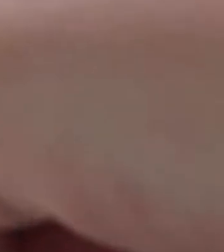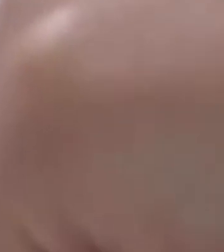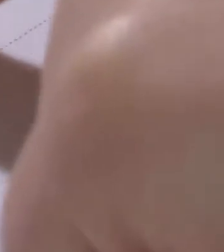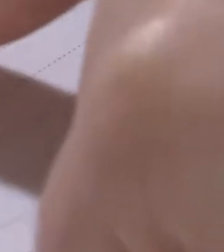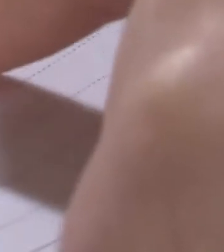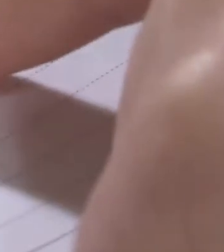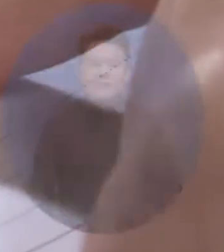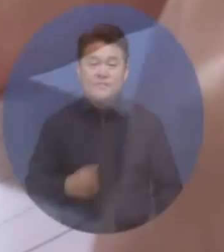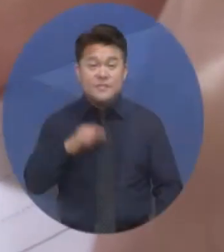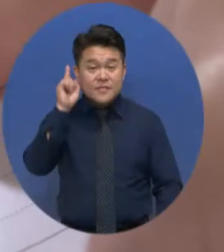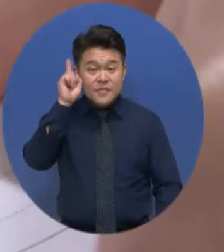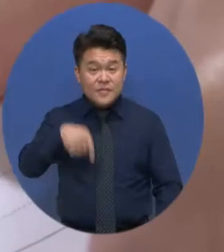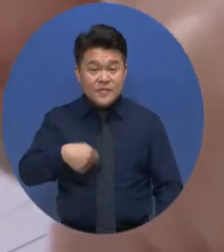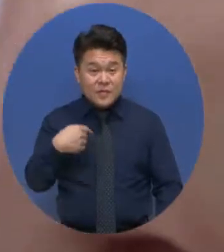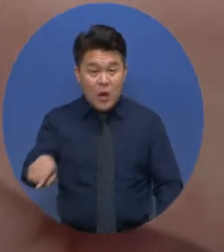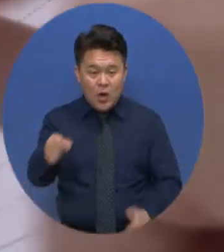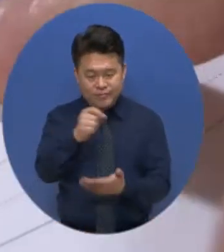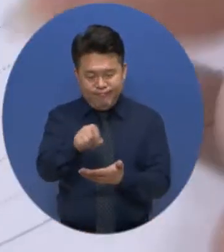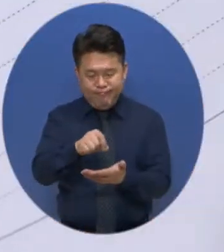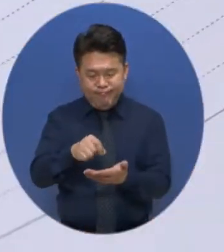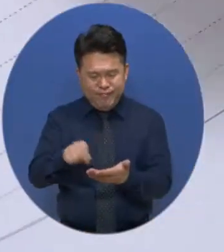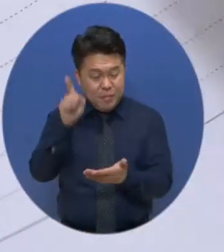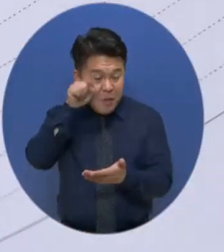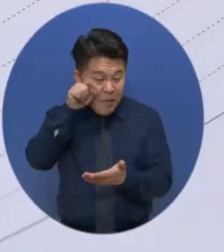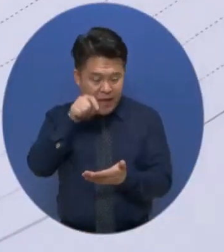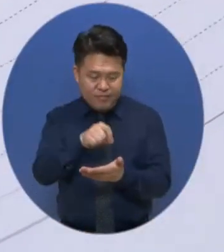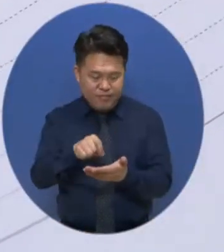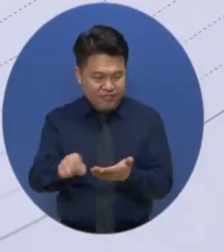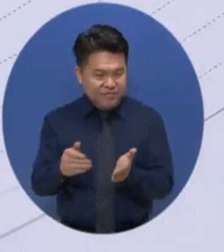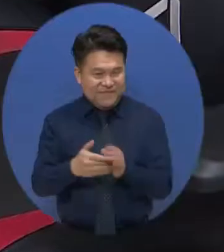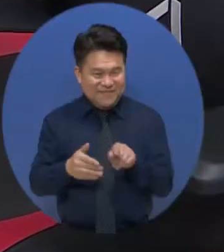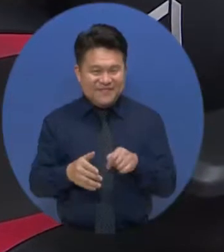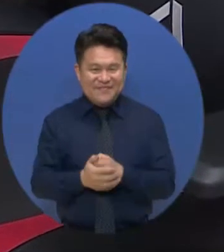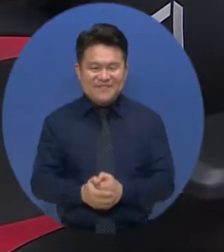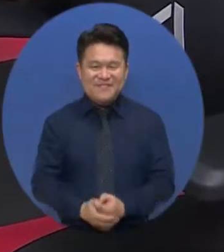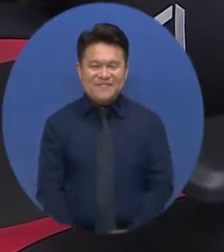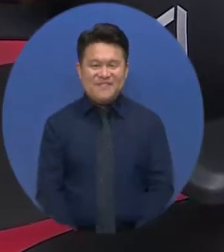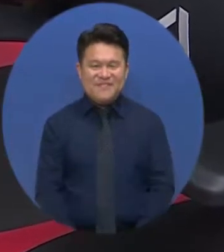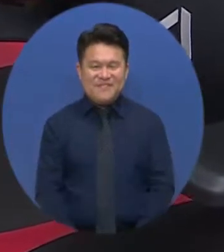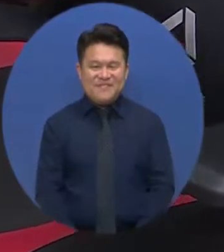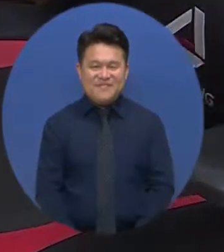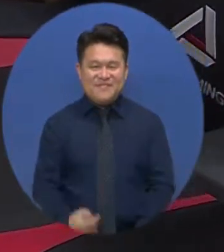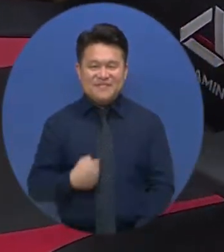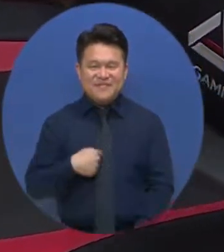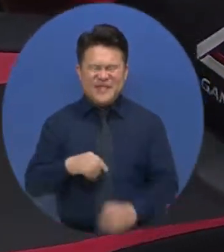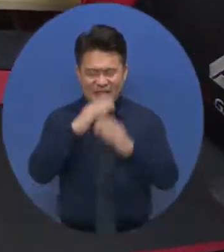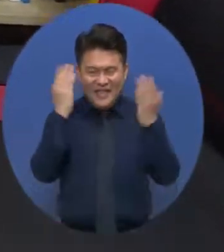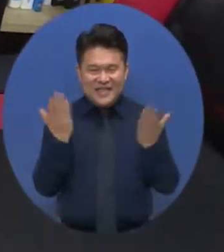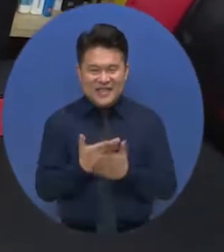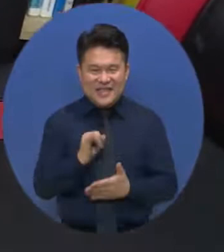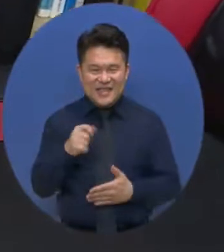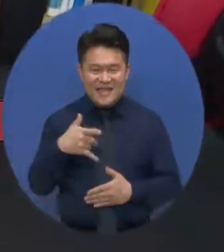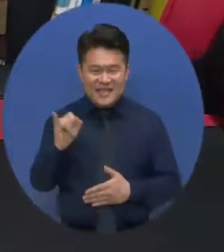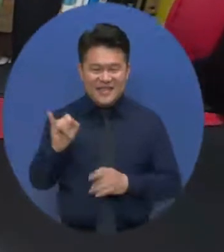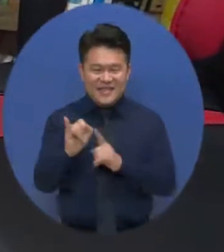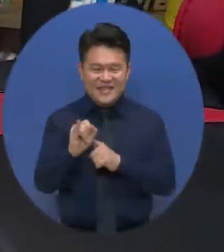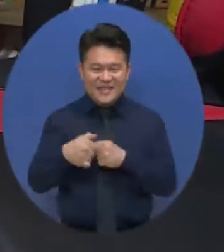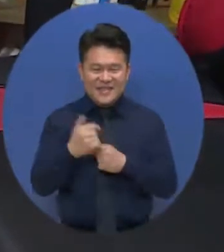저희 하루 일과를 이렇게 쭉 정리를 매일매일 하거든요. 이게 다 저의